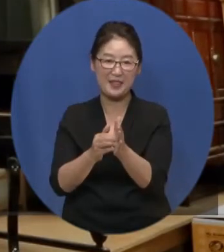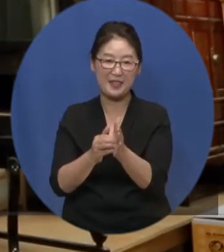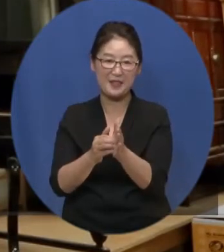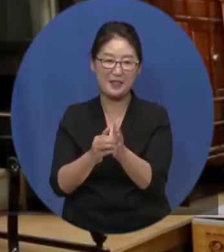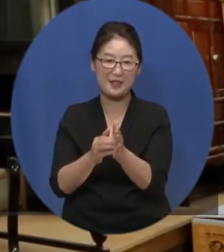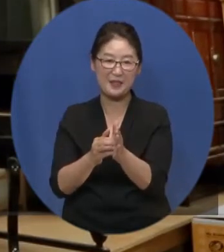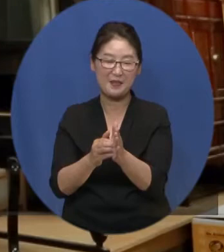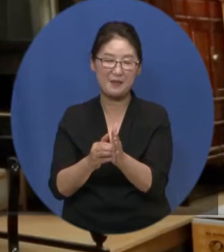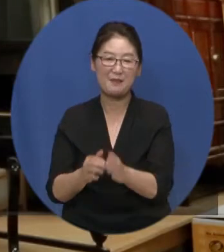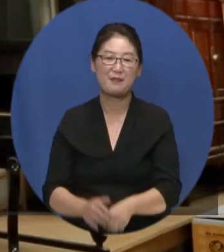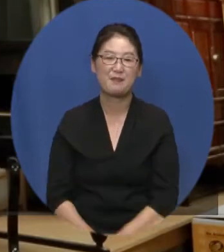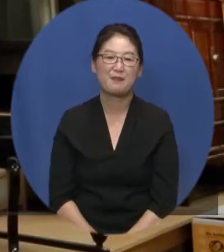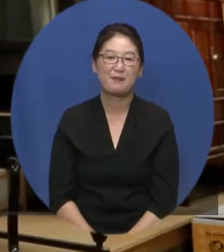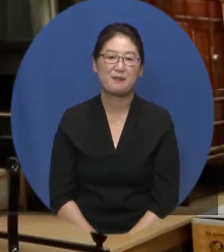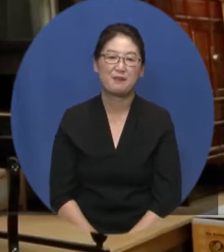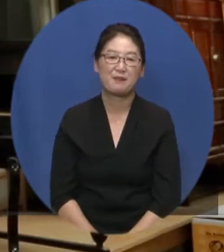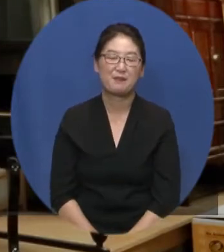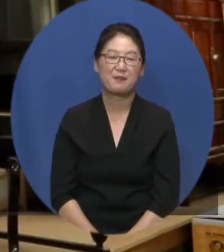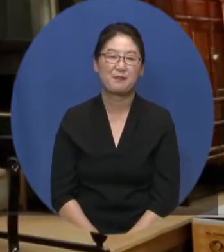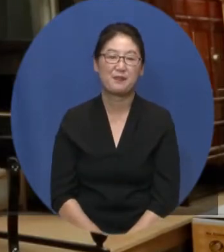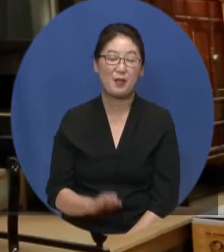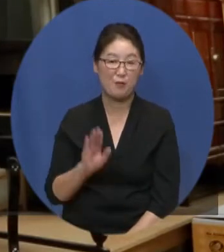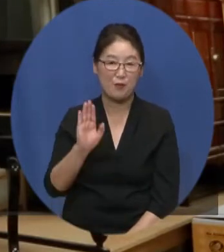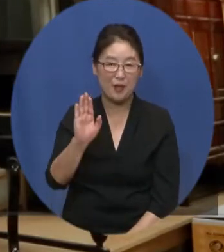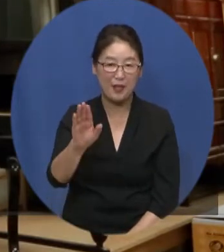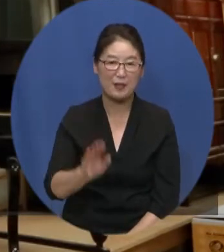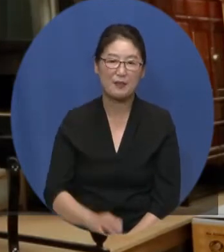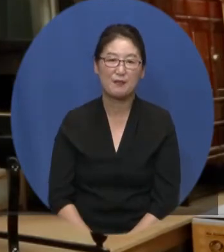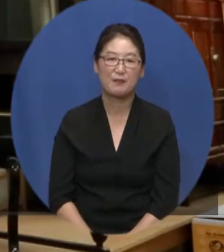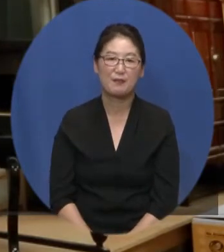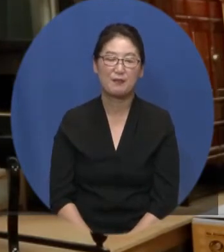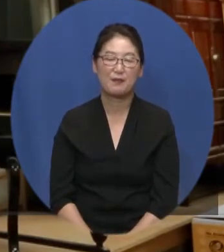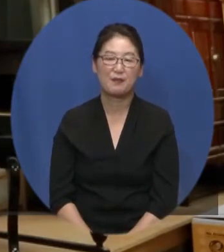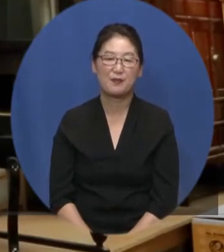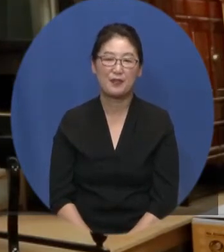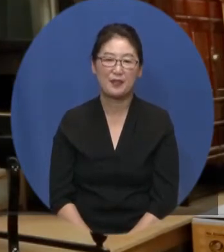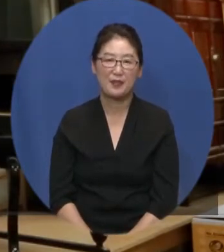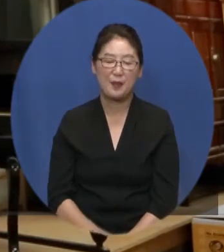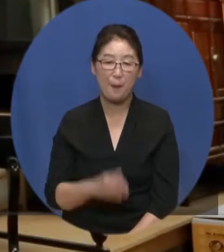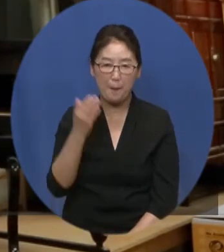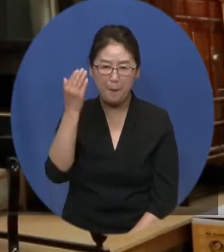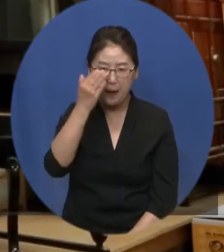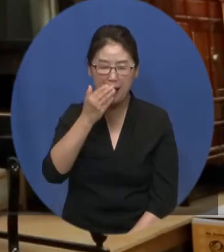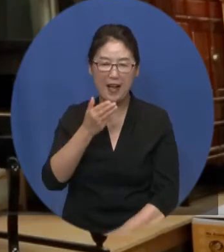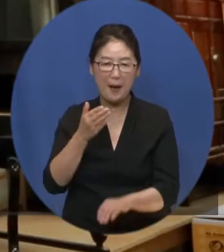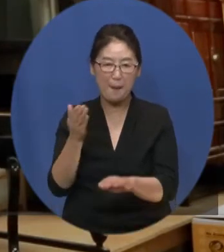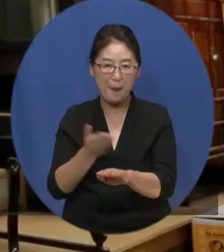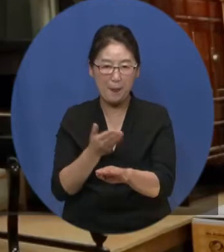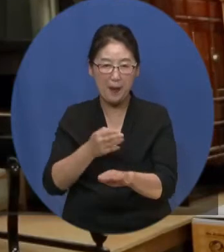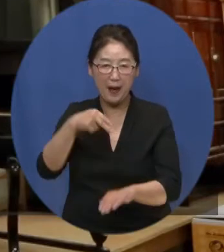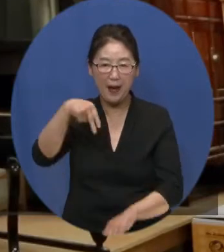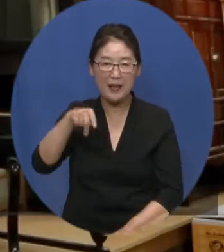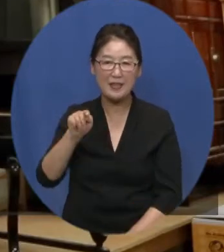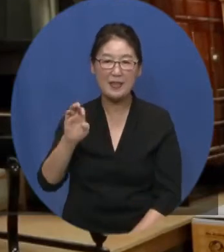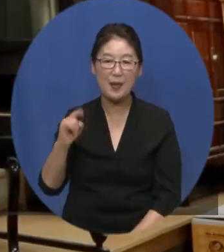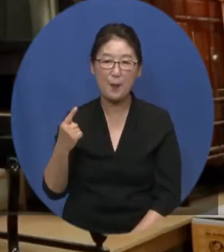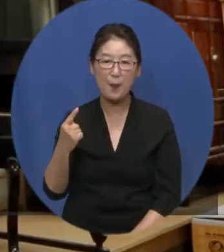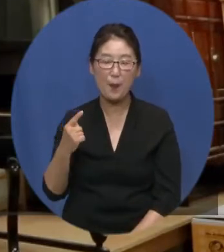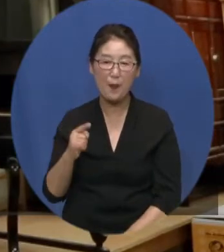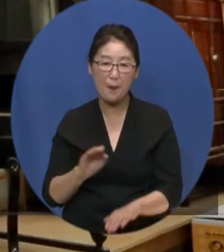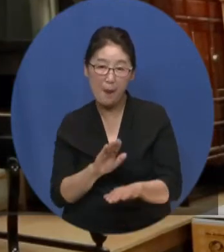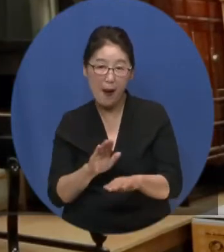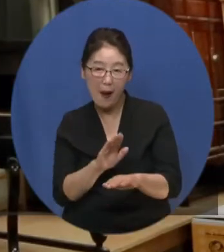팅 시작의 되는 거죠 이제 그리고 나서 이제 연마 작업 삽화 못하고